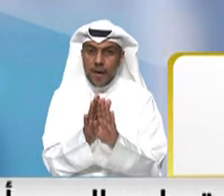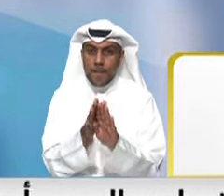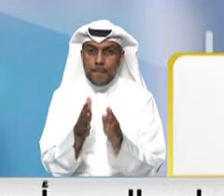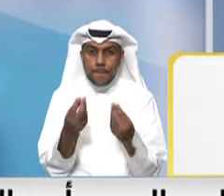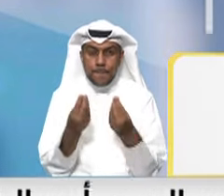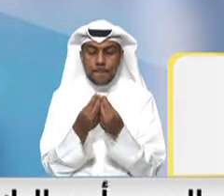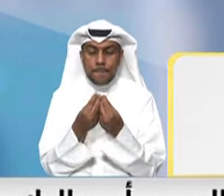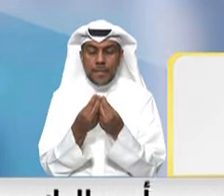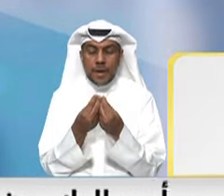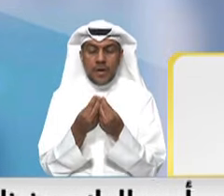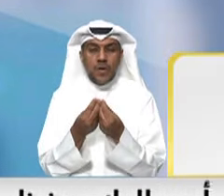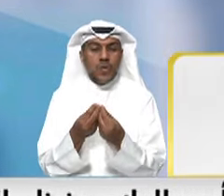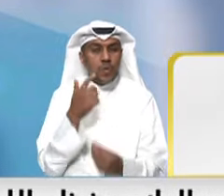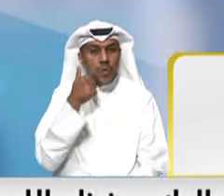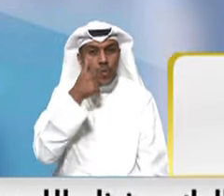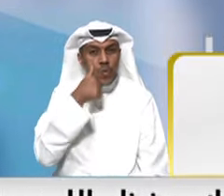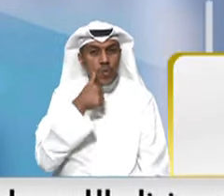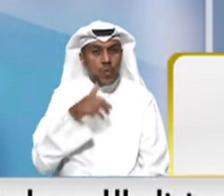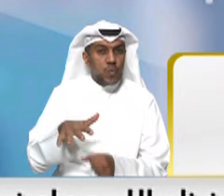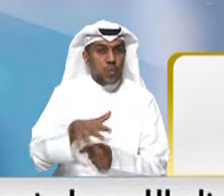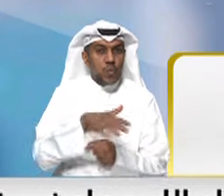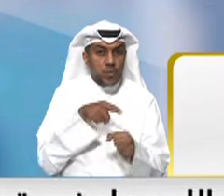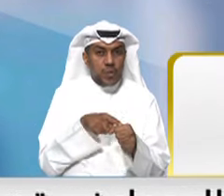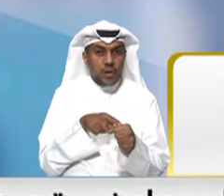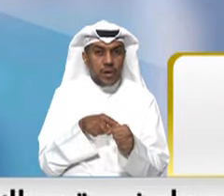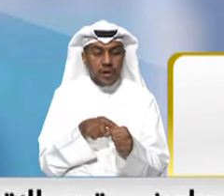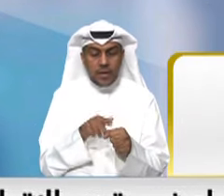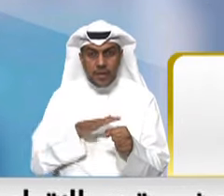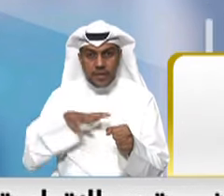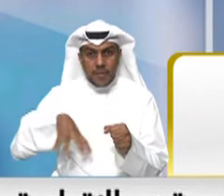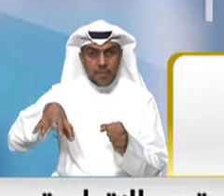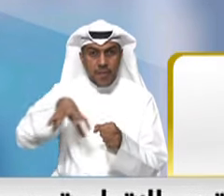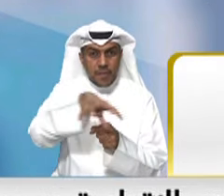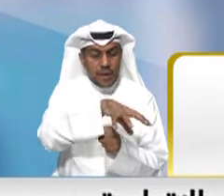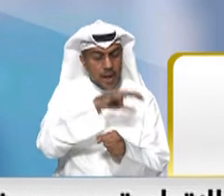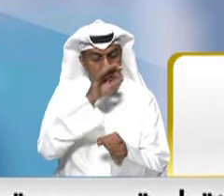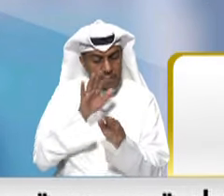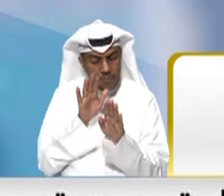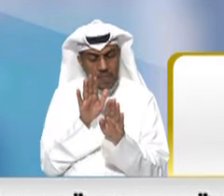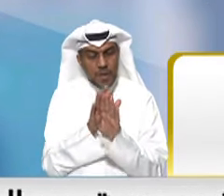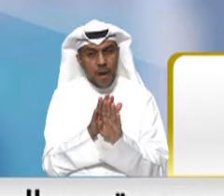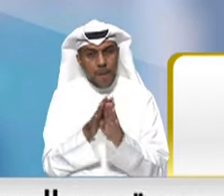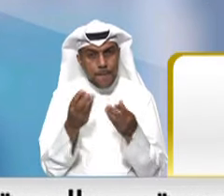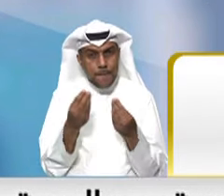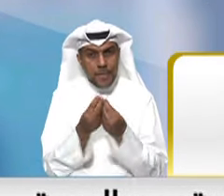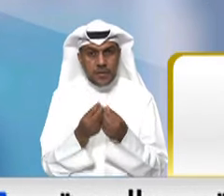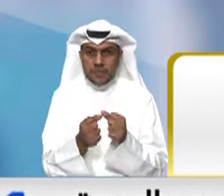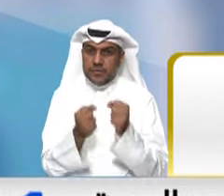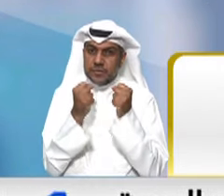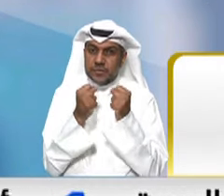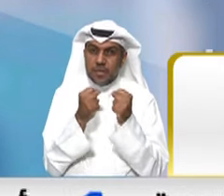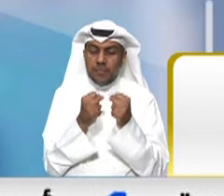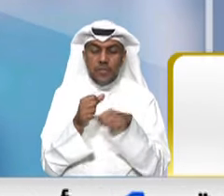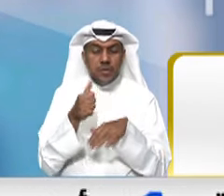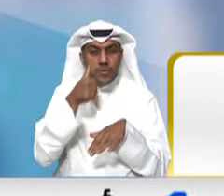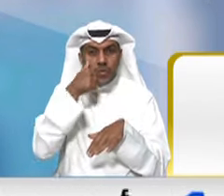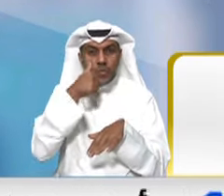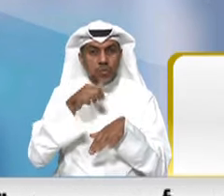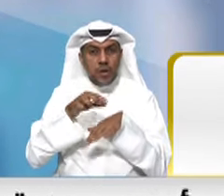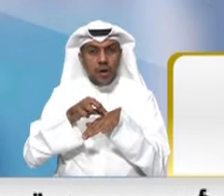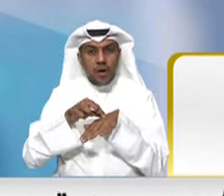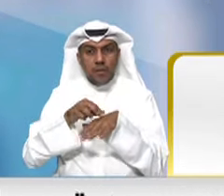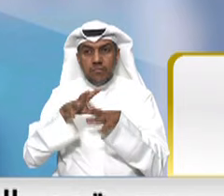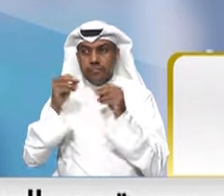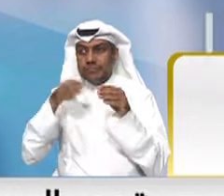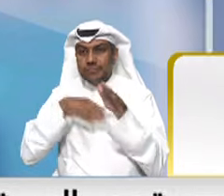السودان باعتبارها الأكثر تضررا من تبعات الأزمة ولاستقبالها لأعداد كبيرة من